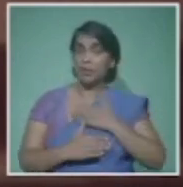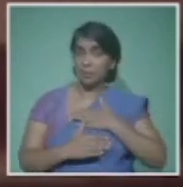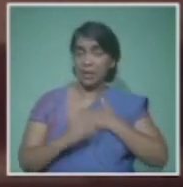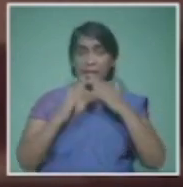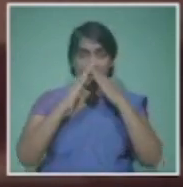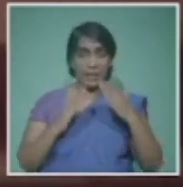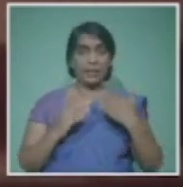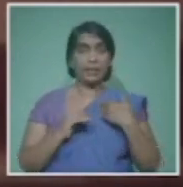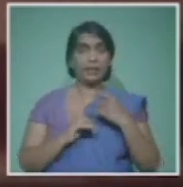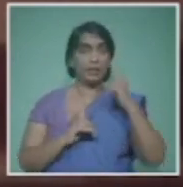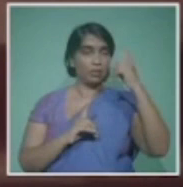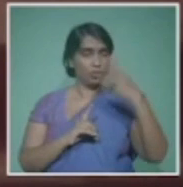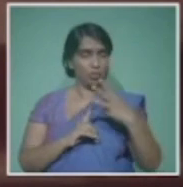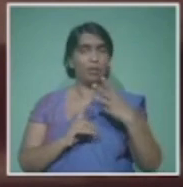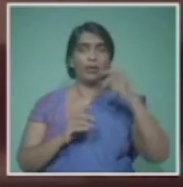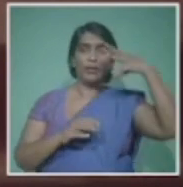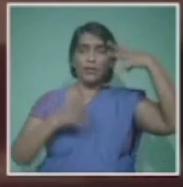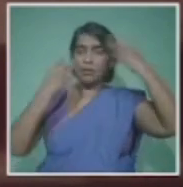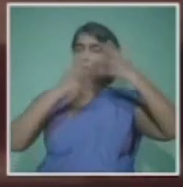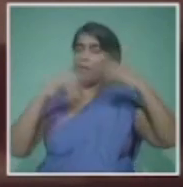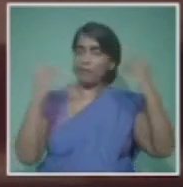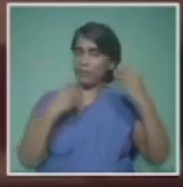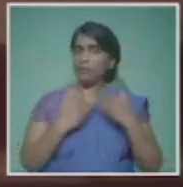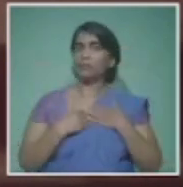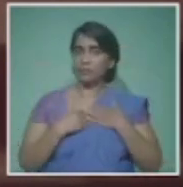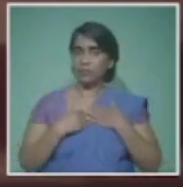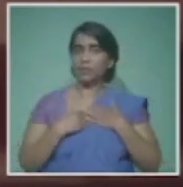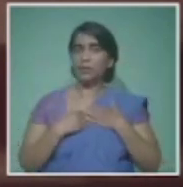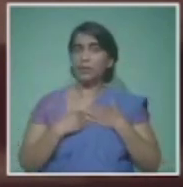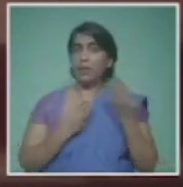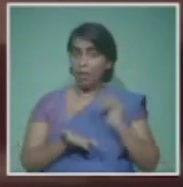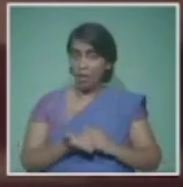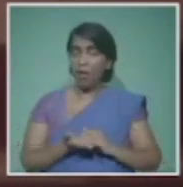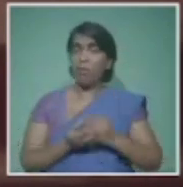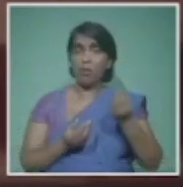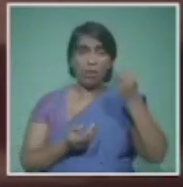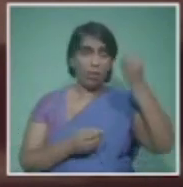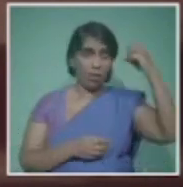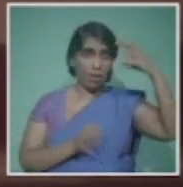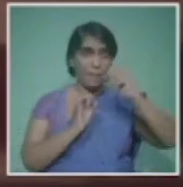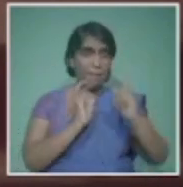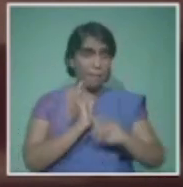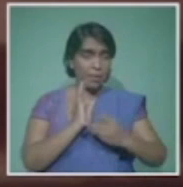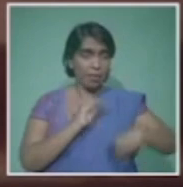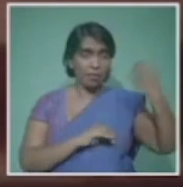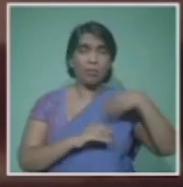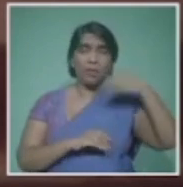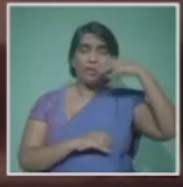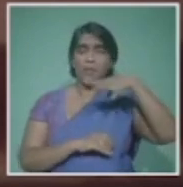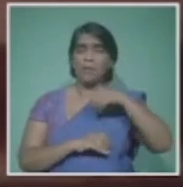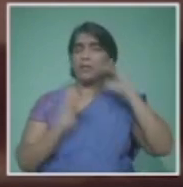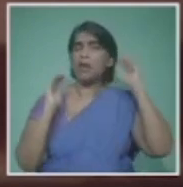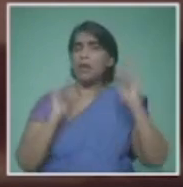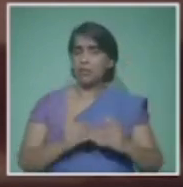නිවසේ පුද්ගලිකව 3න් එකක් විදුලිය පාවිච්චි කිරීම අඩු කරා. එහෙනම්ටත් වැඩි කරොත් මට සිද්ධ වෙනවා තව 150ක් විදුලිය පාවිච්චි කිරීම අඩු